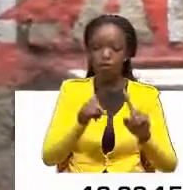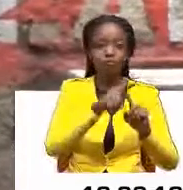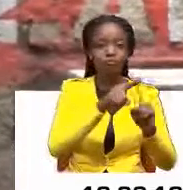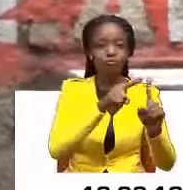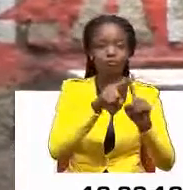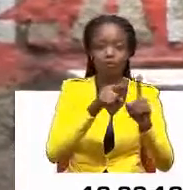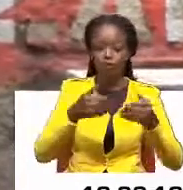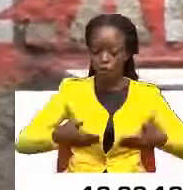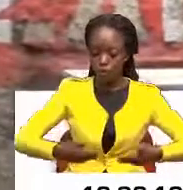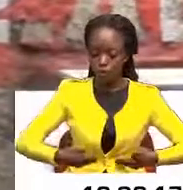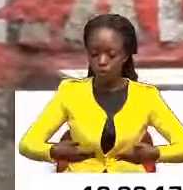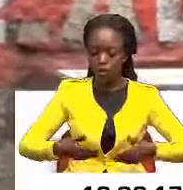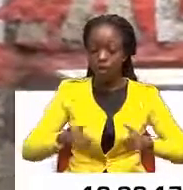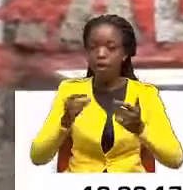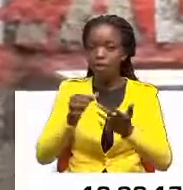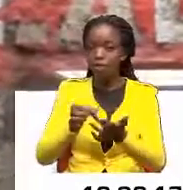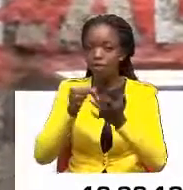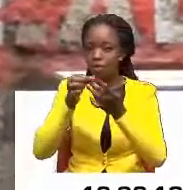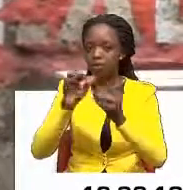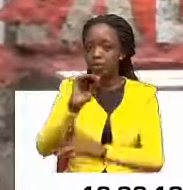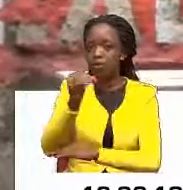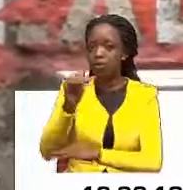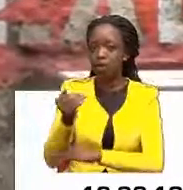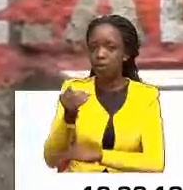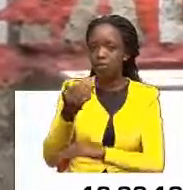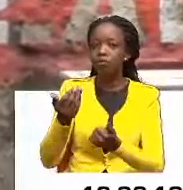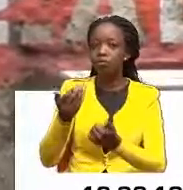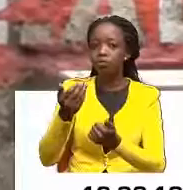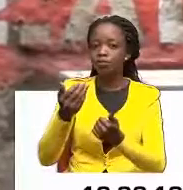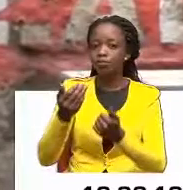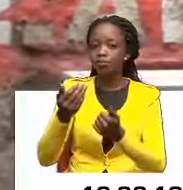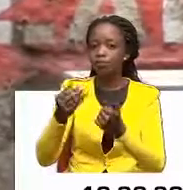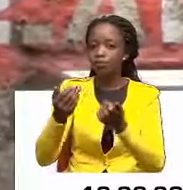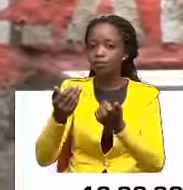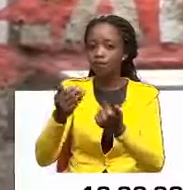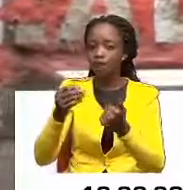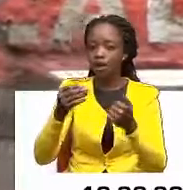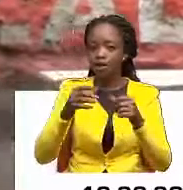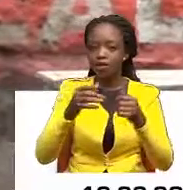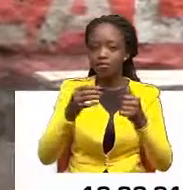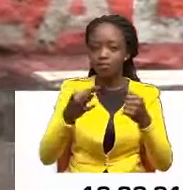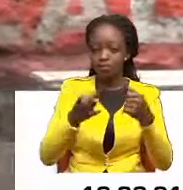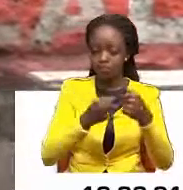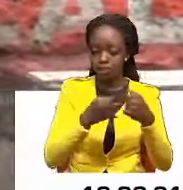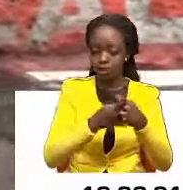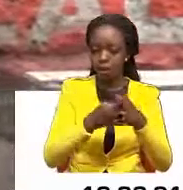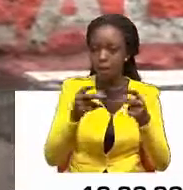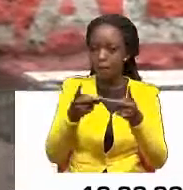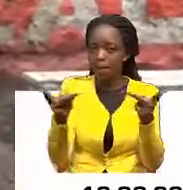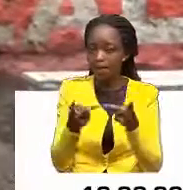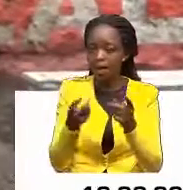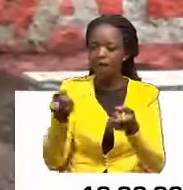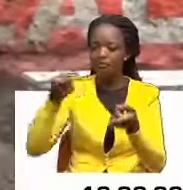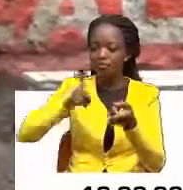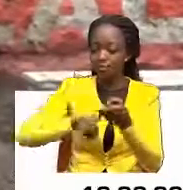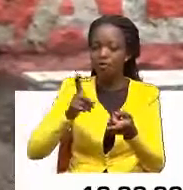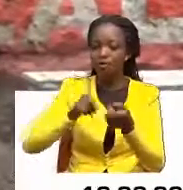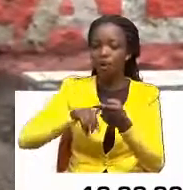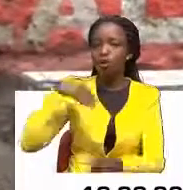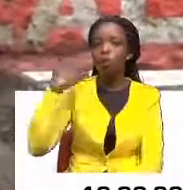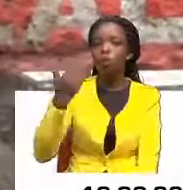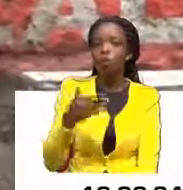kwa vijana haswa katika mitaa ya mabanda almaarufu slums hapa nchini vimekuwa vikiongezeka mara kwa